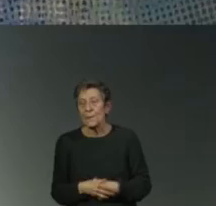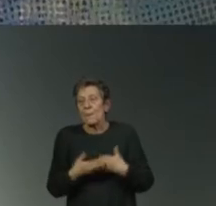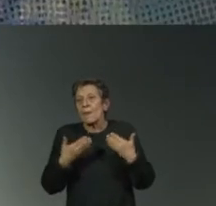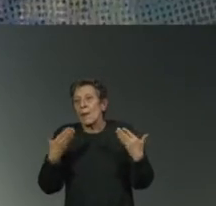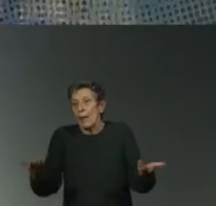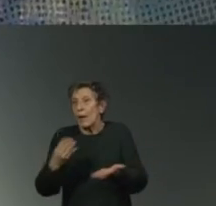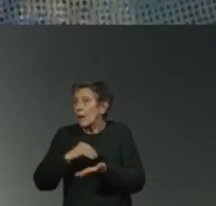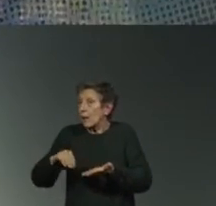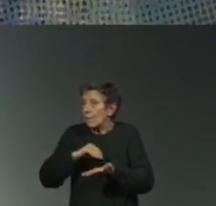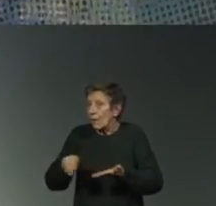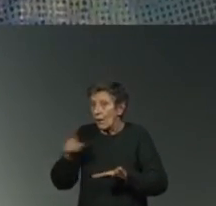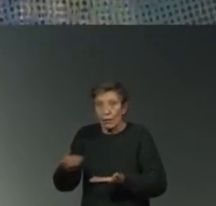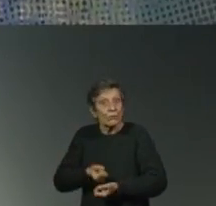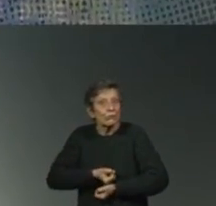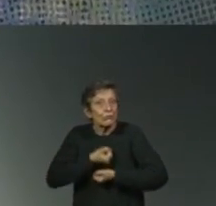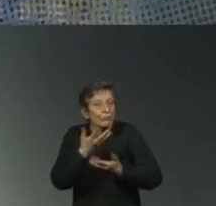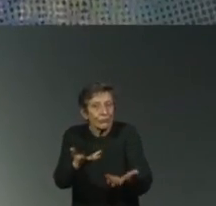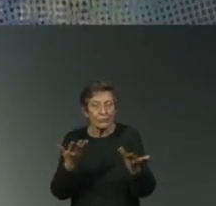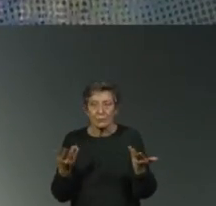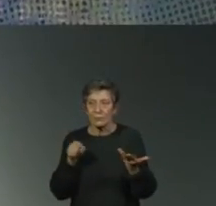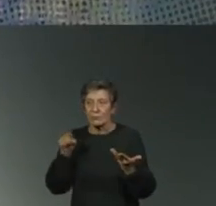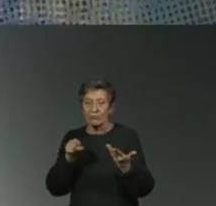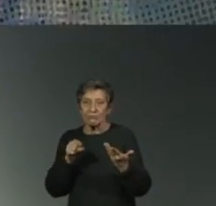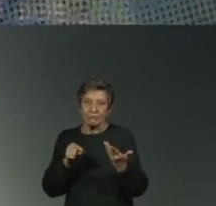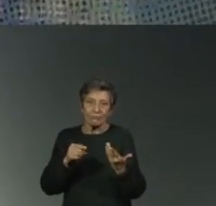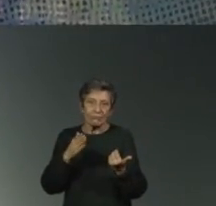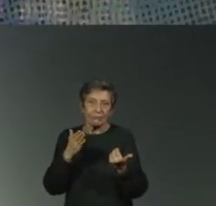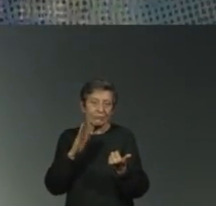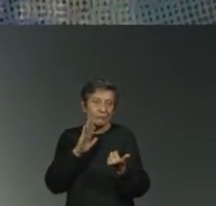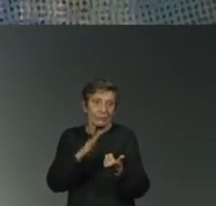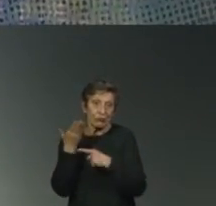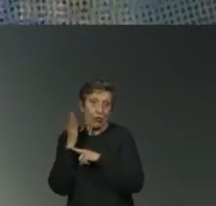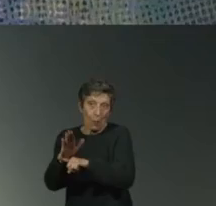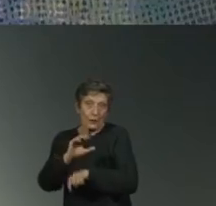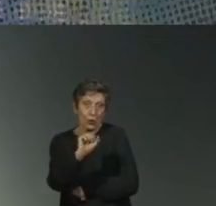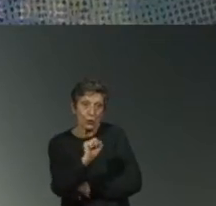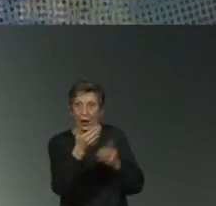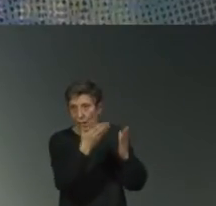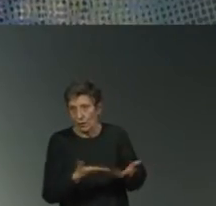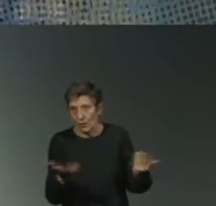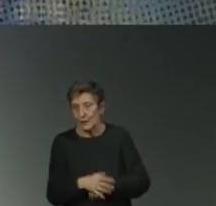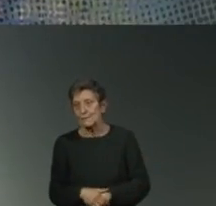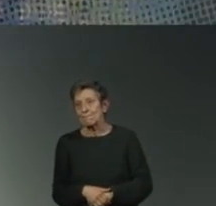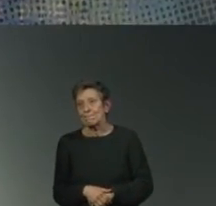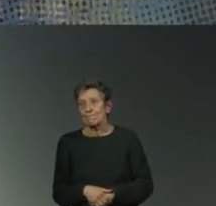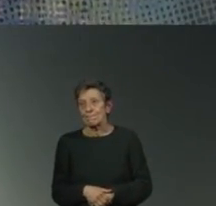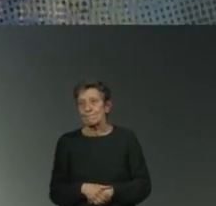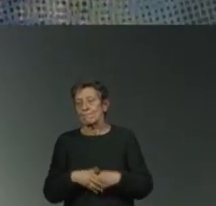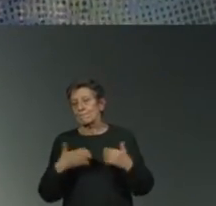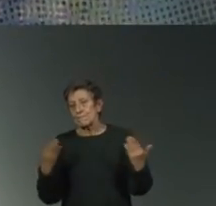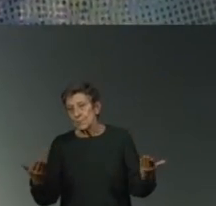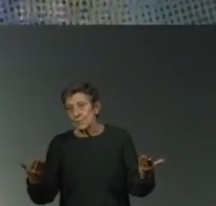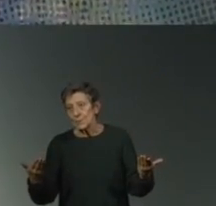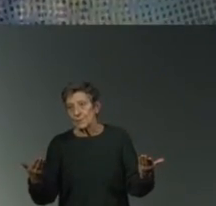dans ses propos, il est vraiment l'incarnation de Suzanne. Il représente Suzanne. Donc en réalité, c'est